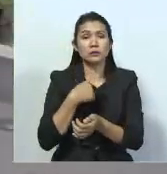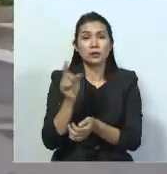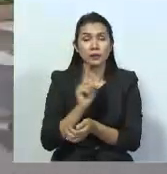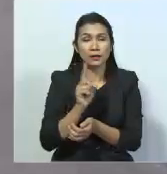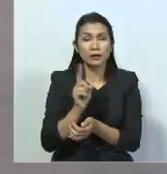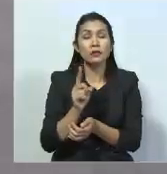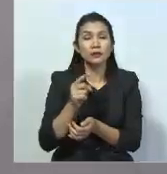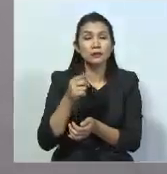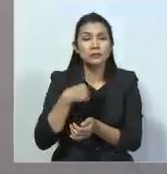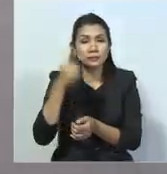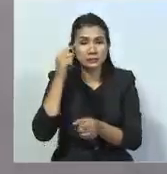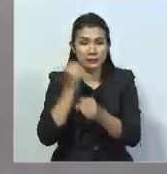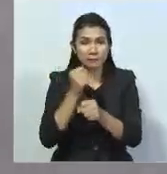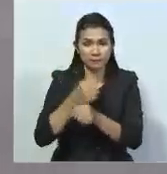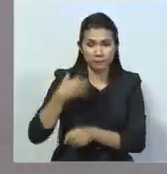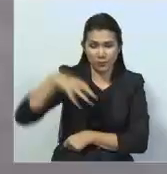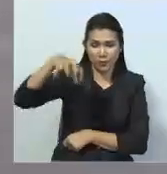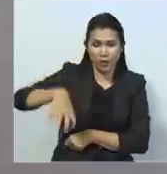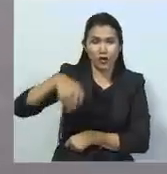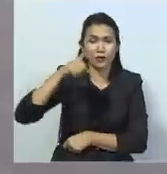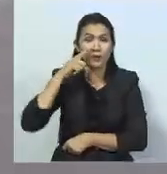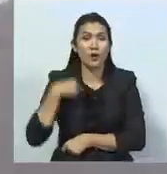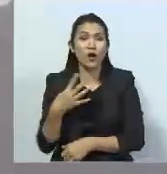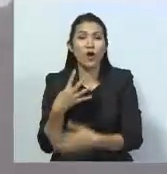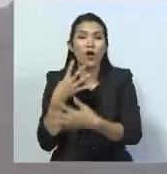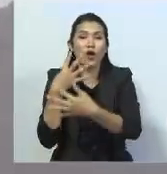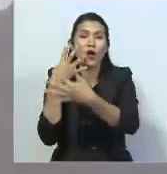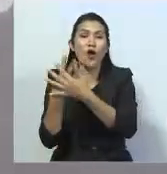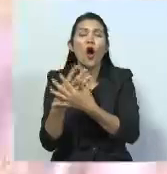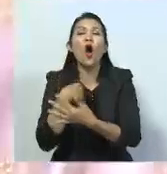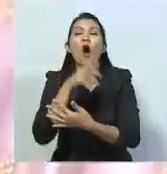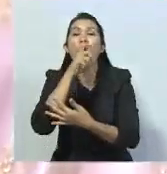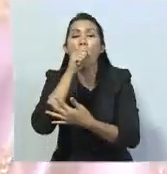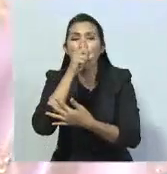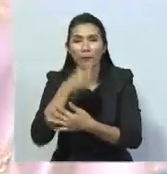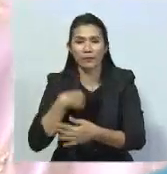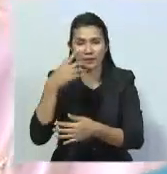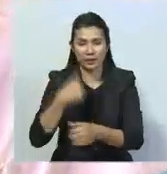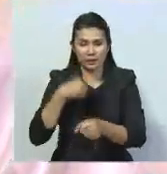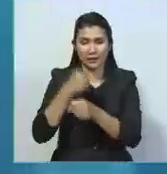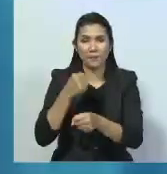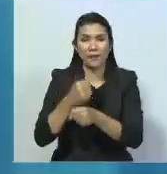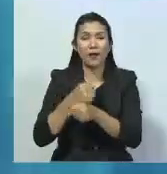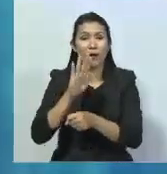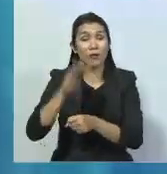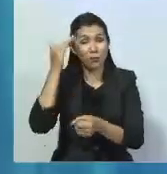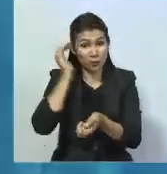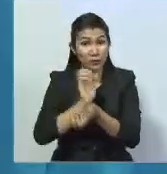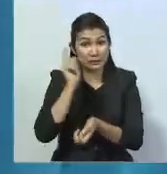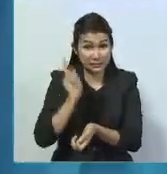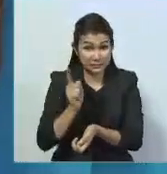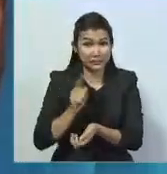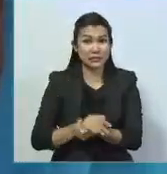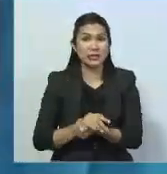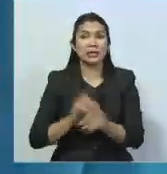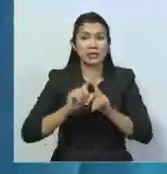การสร้างโรงพักจำลองขึ้นมาทำหน้าที่ในการปฏิบัติงานของตำรวจและเจ้าหน้าที่จริงๆค่ะแต่ว่าเจ้าหน้า